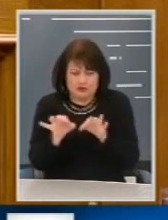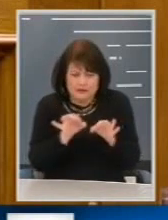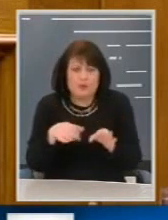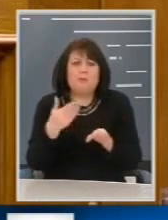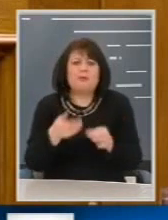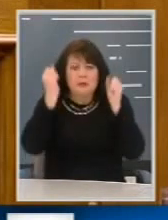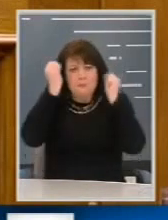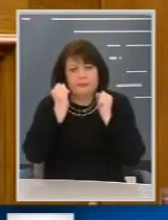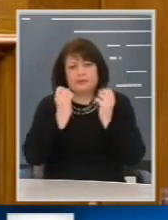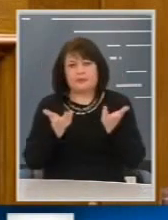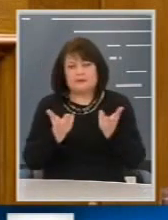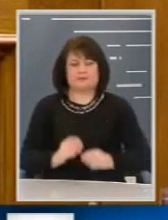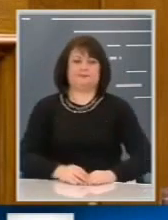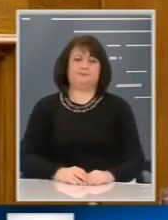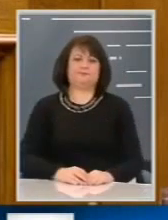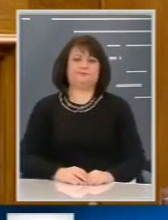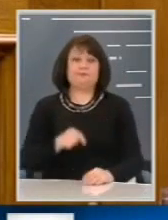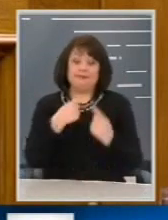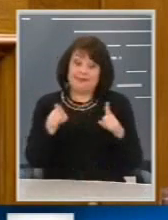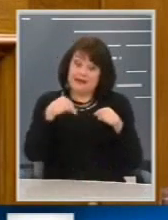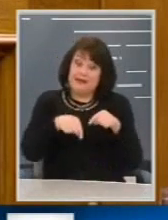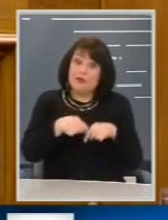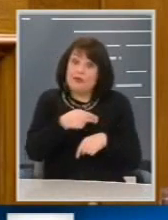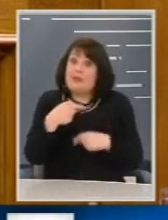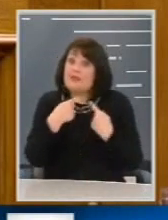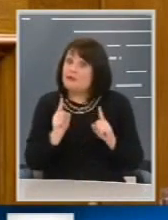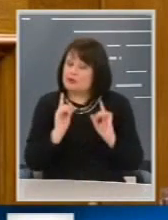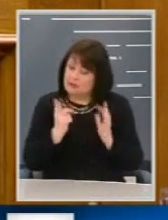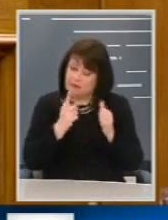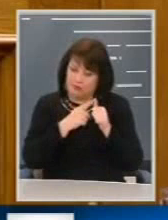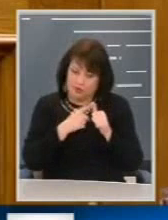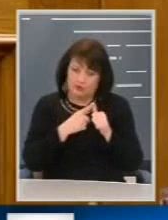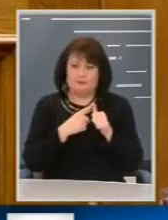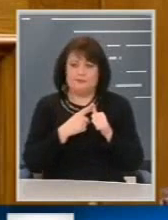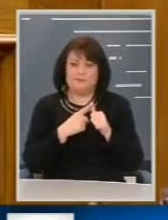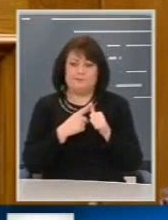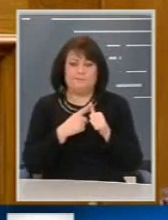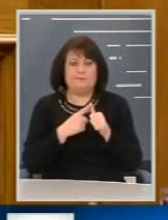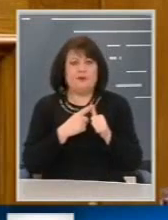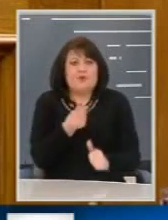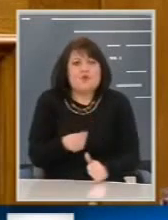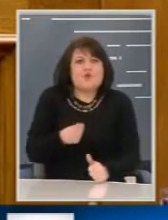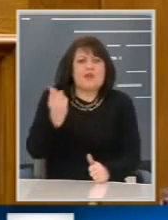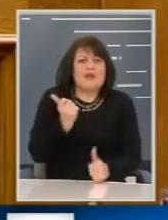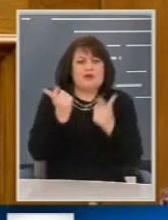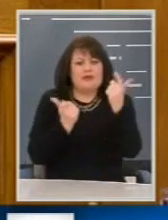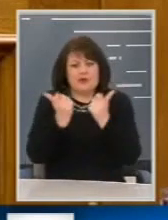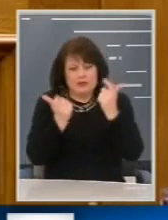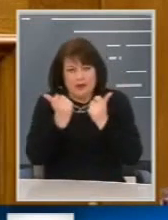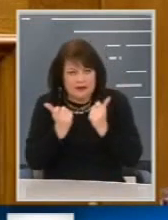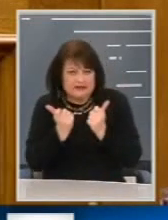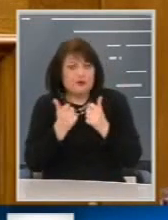που διαφοροποιεί την περίπτωση που εξετάζουμε? Πρώτον, ότι ο κατά παράβαση υπερδανεισμός λειτουργήσε ως